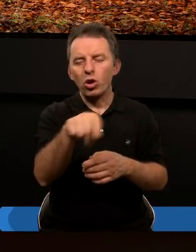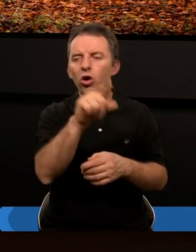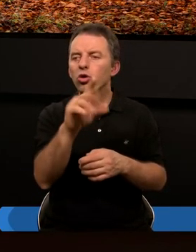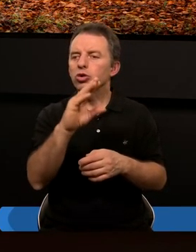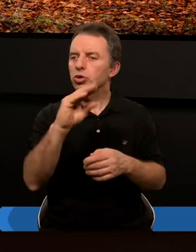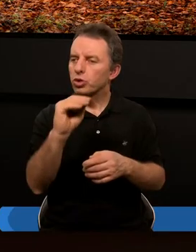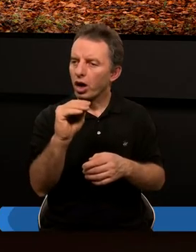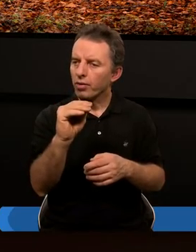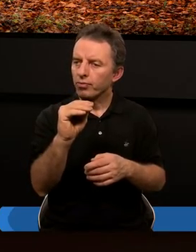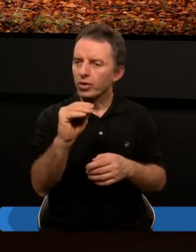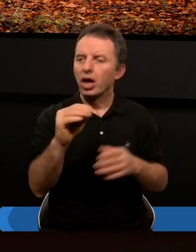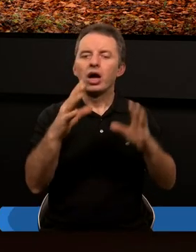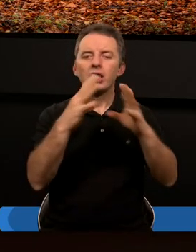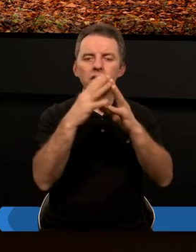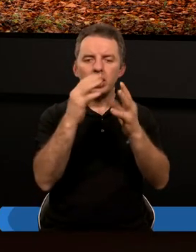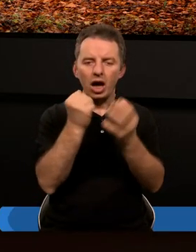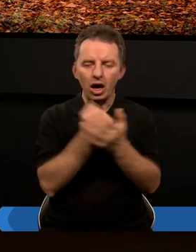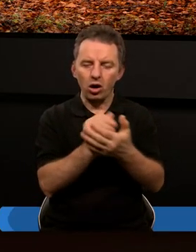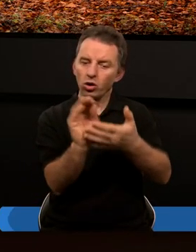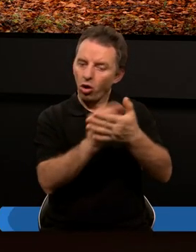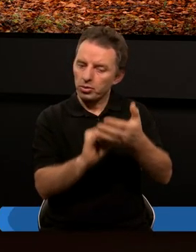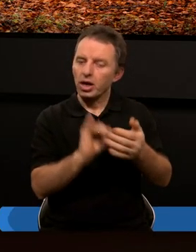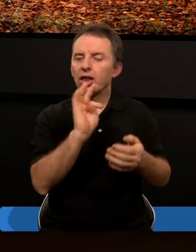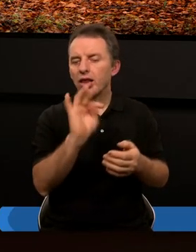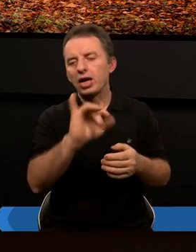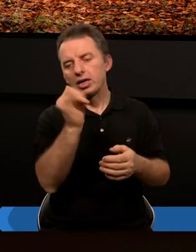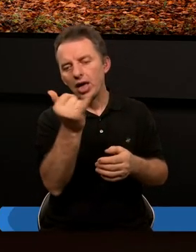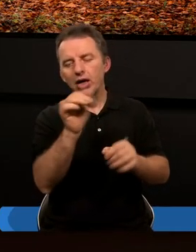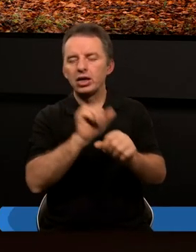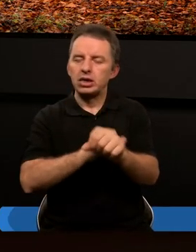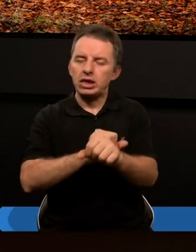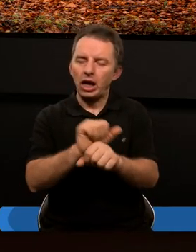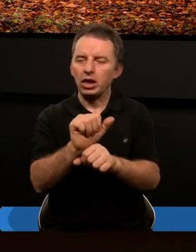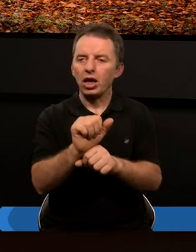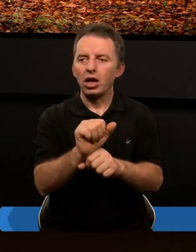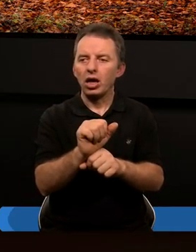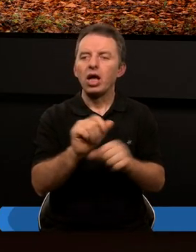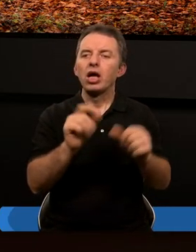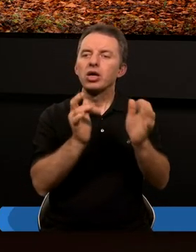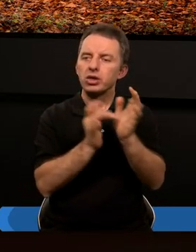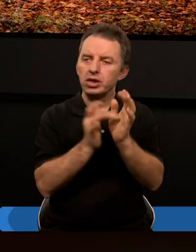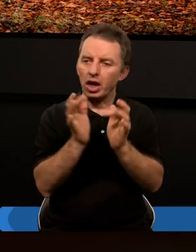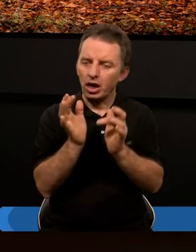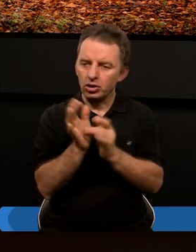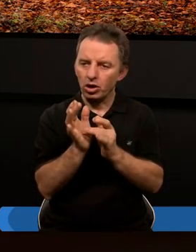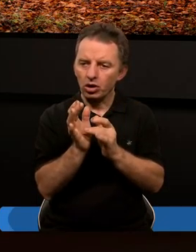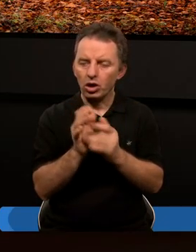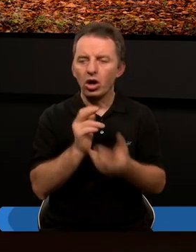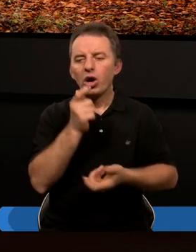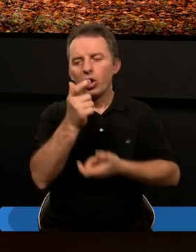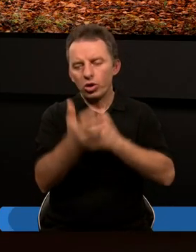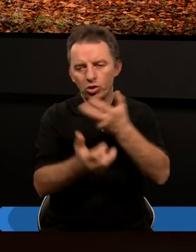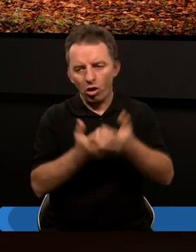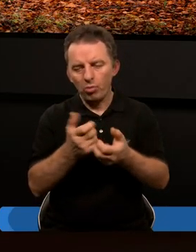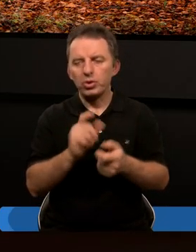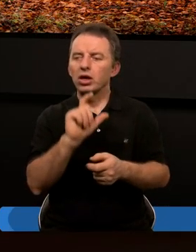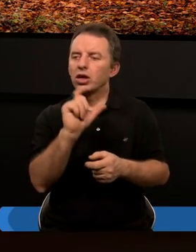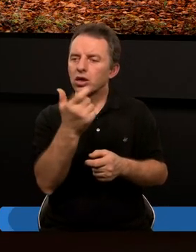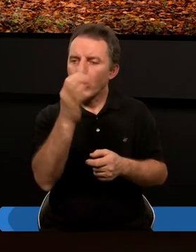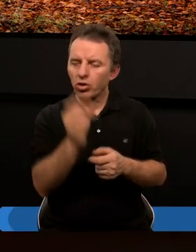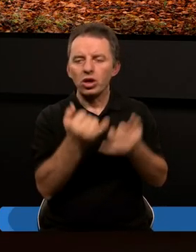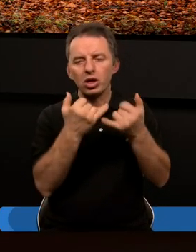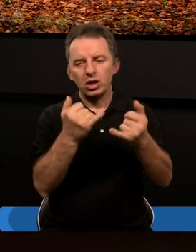zakon opisuje Boga takim, jaki jest. No, ale Pan Jezus robi coś innego.